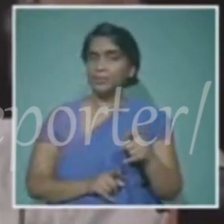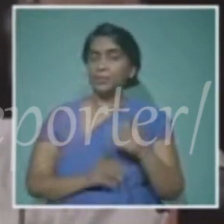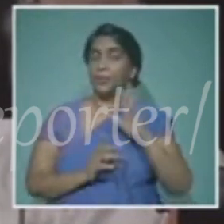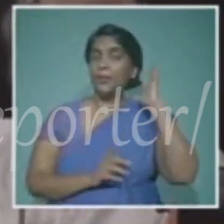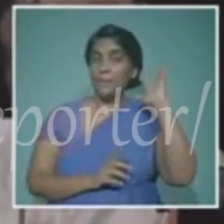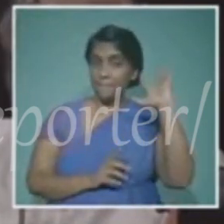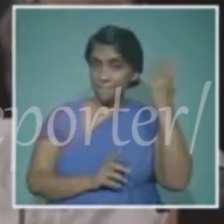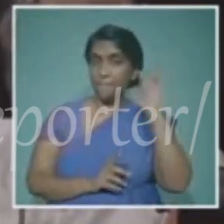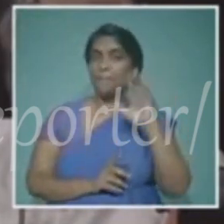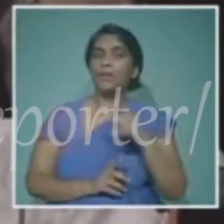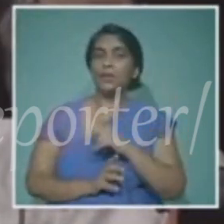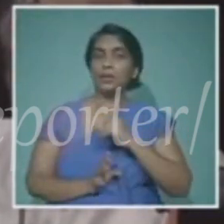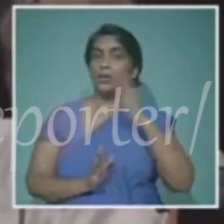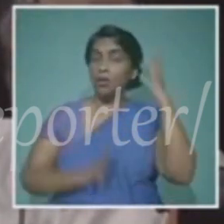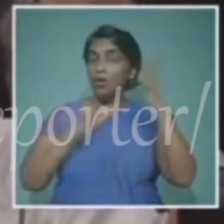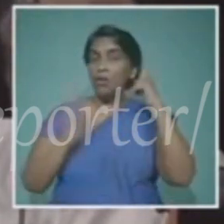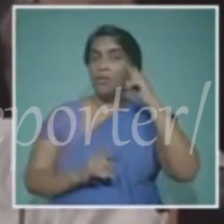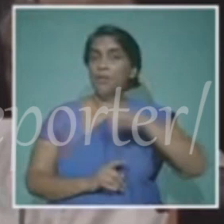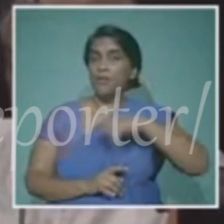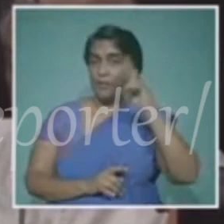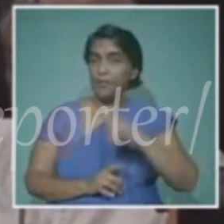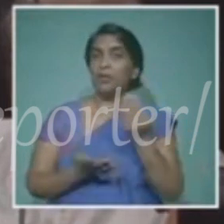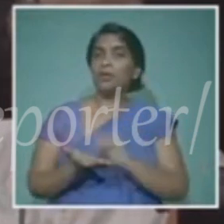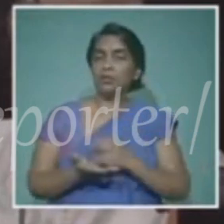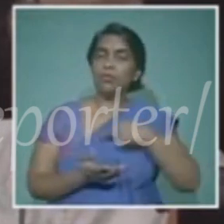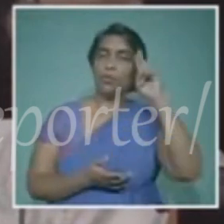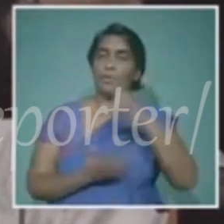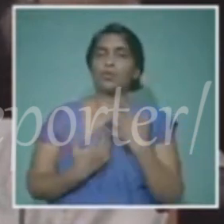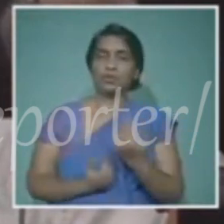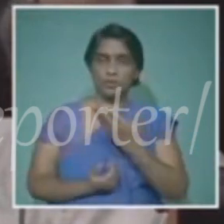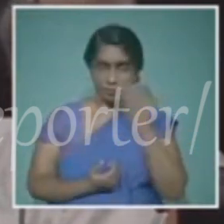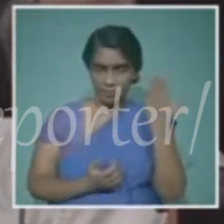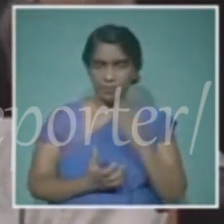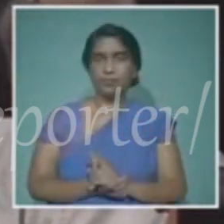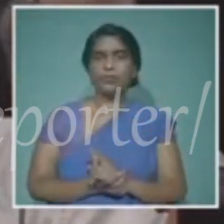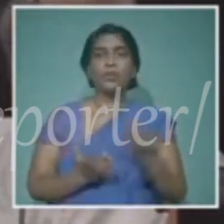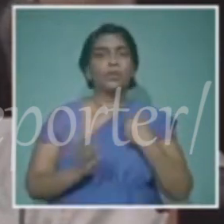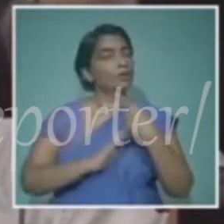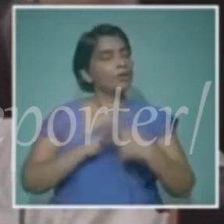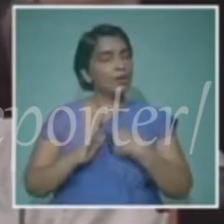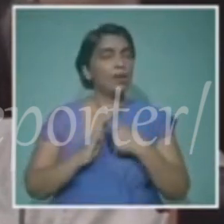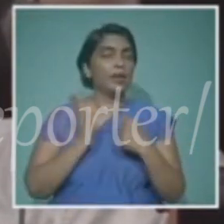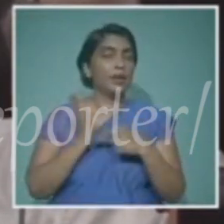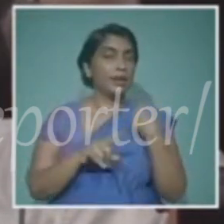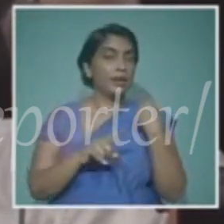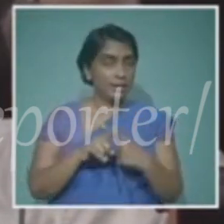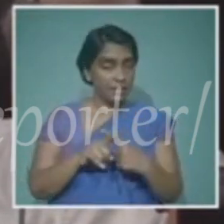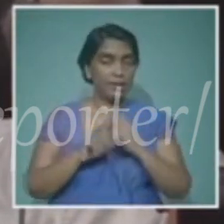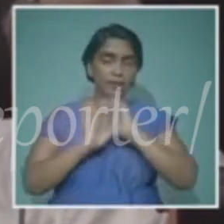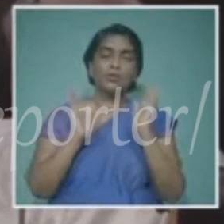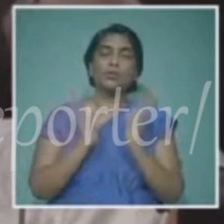ප්‍රතිඵලය වන්නේ ජාත්‍යන්තර විශ්වාසය යළි දිනා ගැනීමට අපට හැකිවීමයි. අපේ රටේ බදු ව්‍යුහය